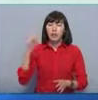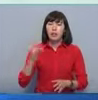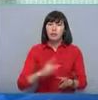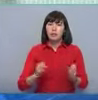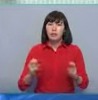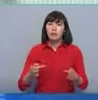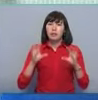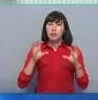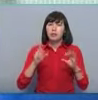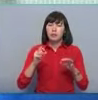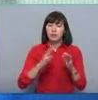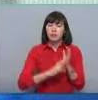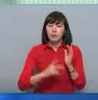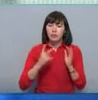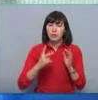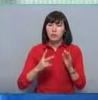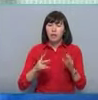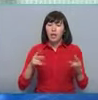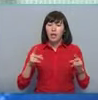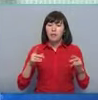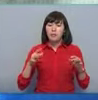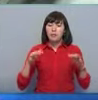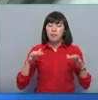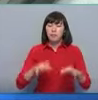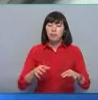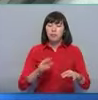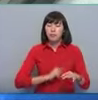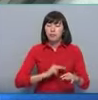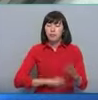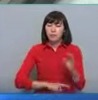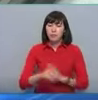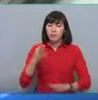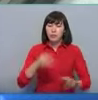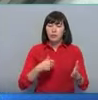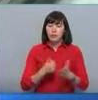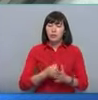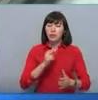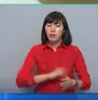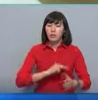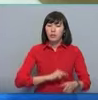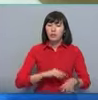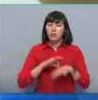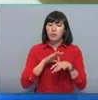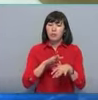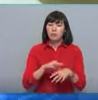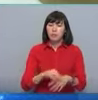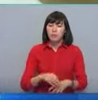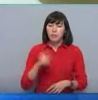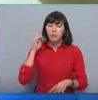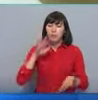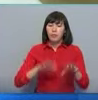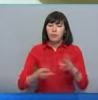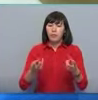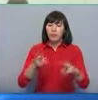Республикасының қылмыстық кодексінің 192-ші қарақшылық бабы бойынша іс қозғалған, сотқа дейінгі тергеу амалдары жүргізілуде. Күдіктілер қамауға